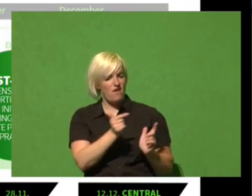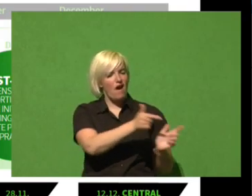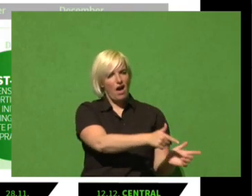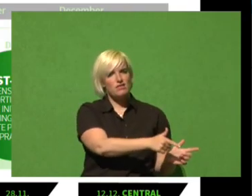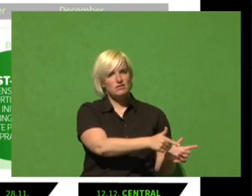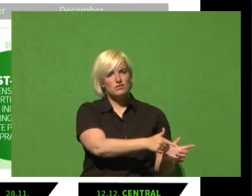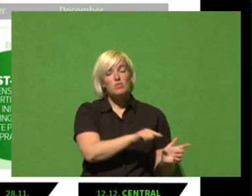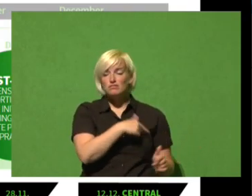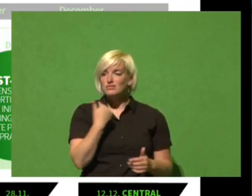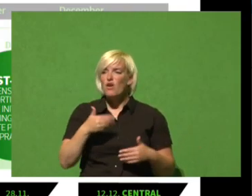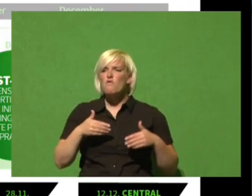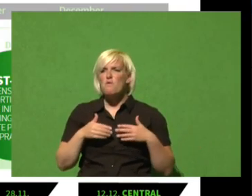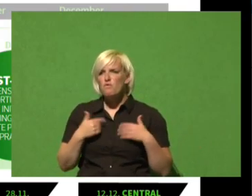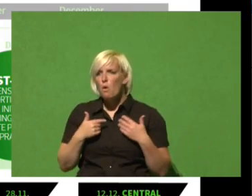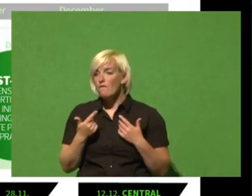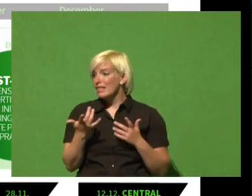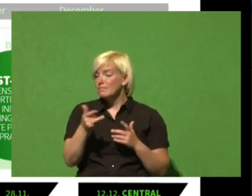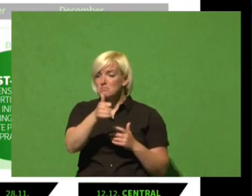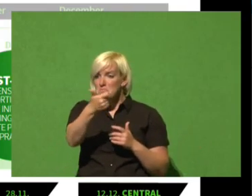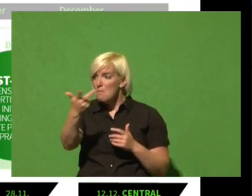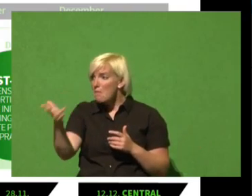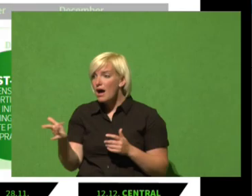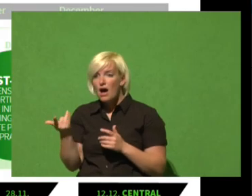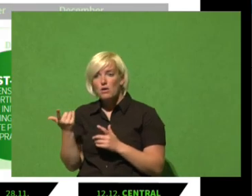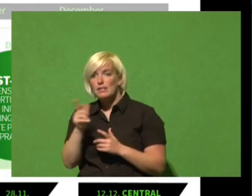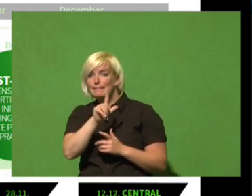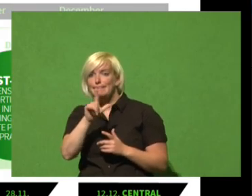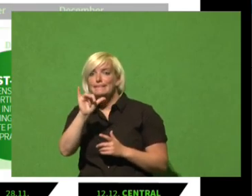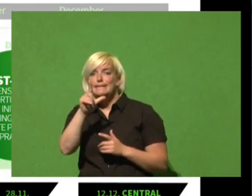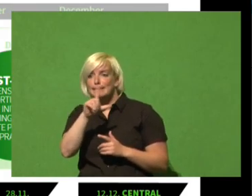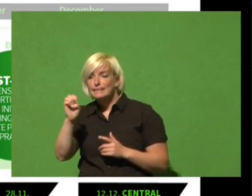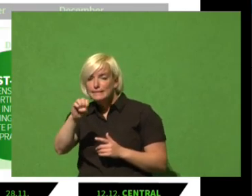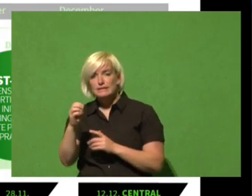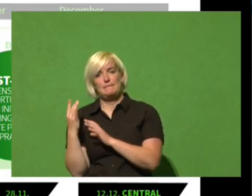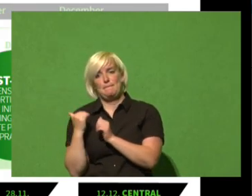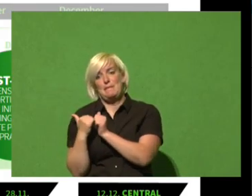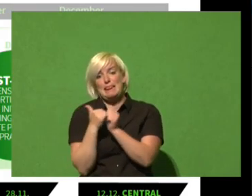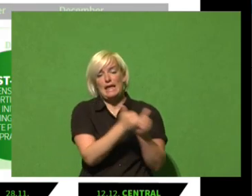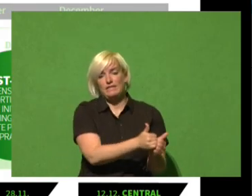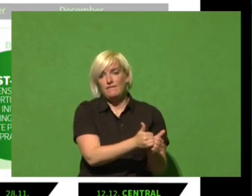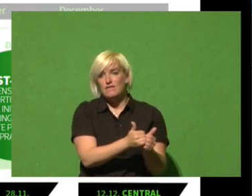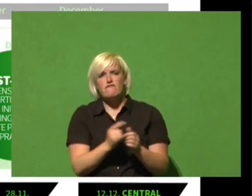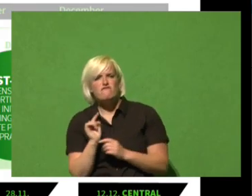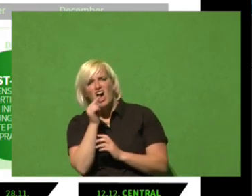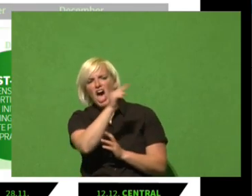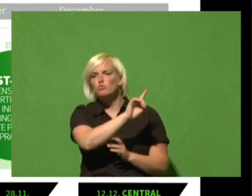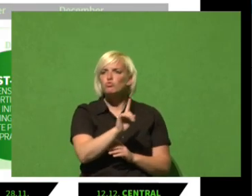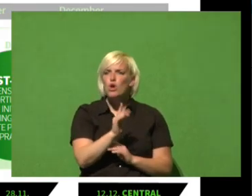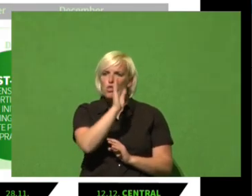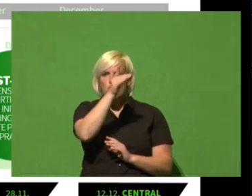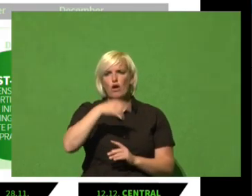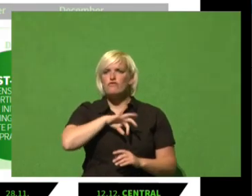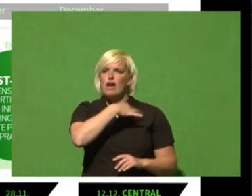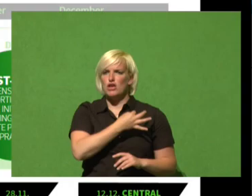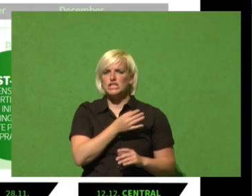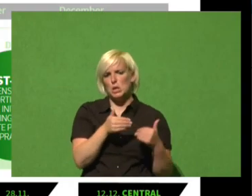von euch aus den Kreisverbänden Leute mitkommen nach Lille in Nordfrankreich, ist also gar nicht so weit von uns aus, dort mitkommen und